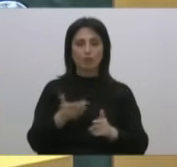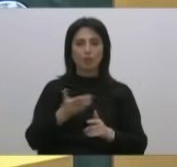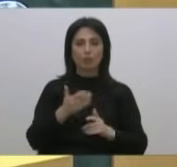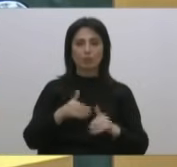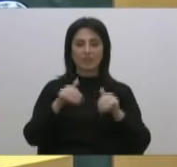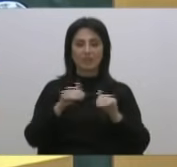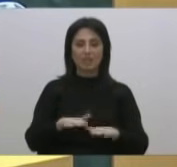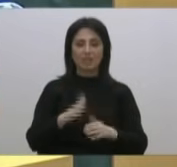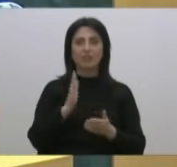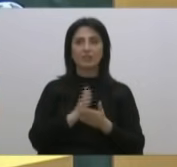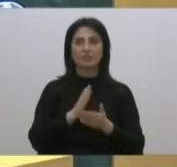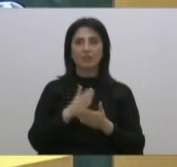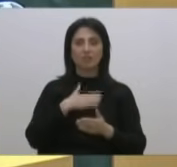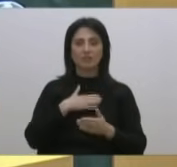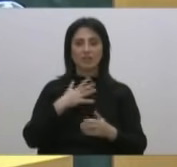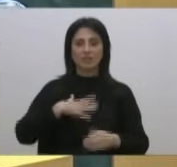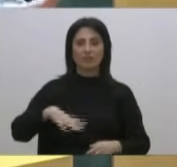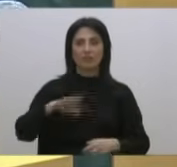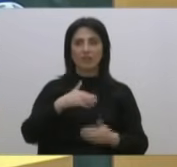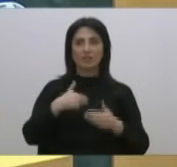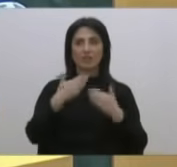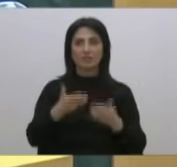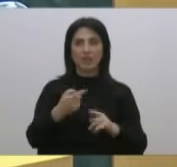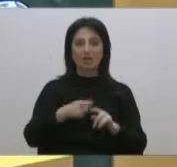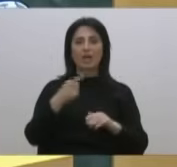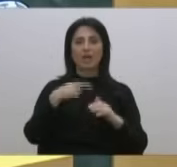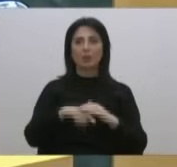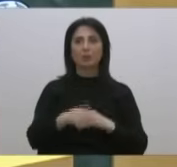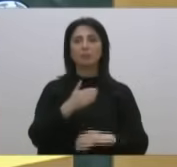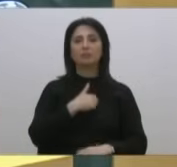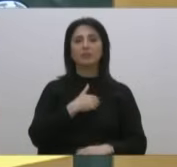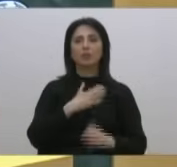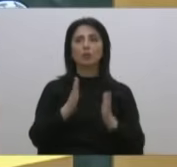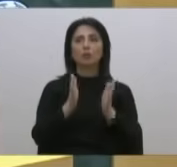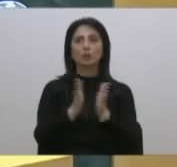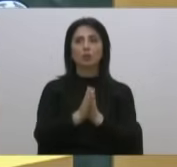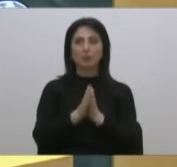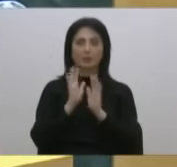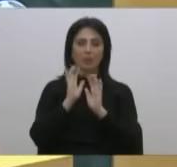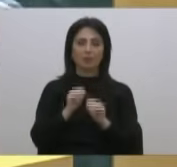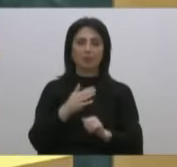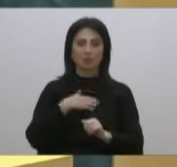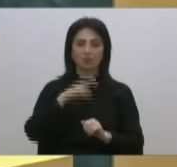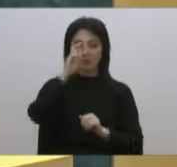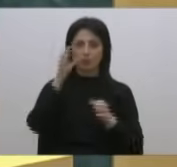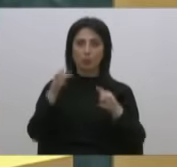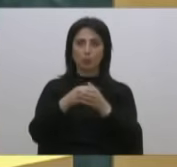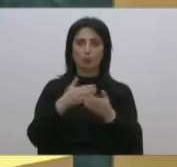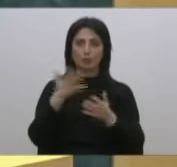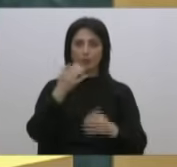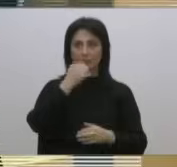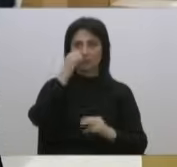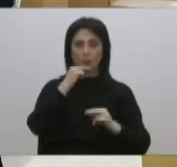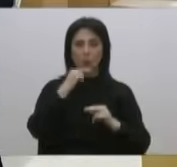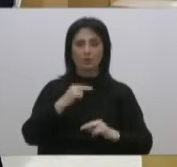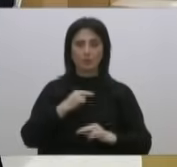პრობლემების გადაჭრას, რომელიც არის ჩვენი ქვეყნის წინაშე. აქედან გამომდინარე, მე და თხოვოთ ხარდაჭერა ჩვენი სამთავრობო გუნდის მიერ. დიდი